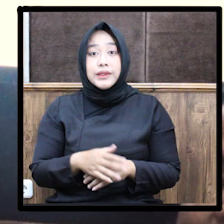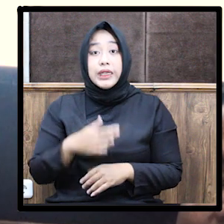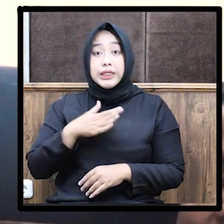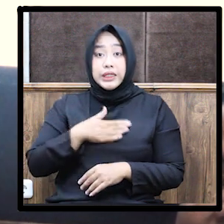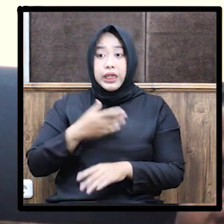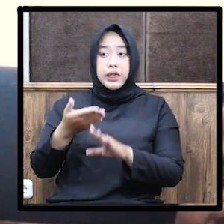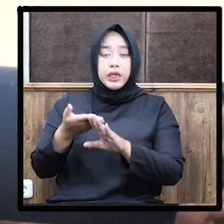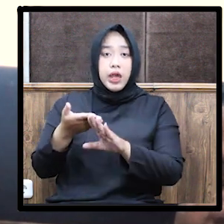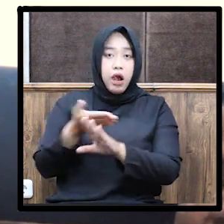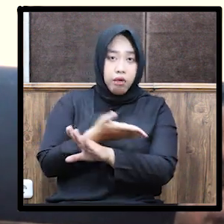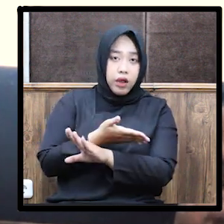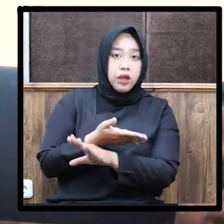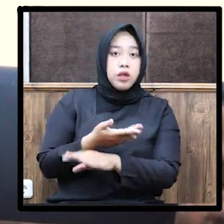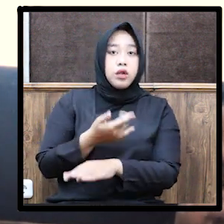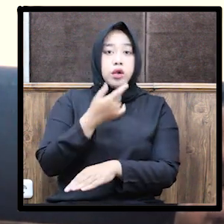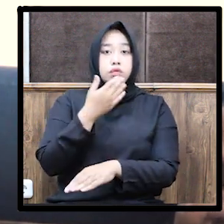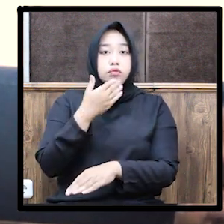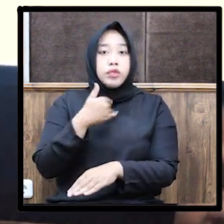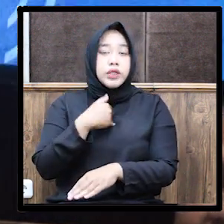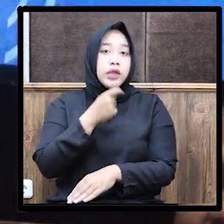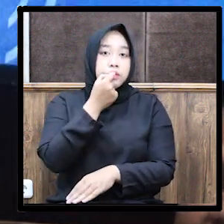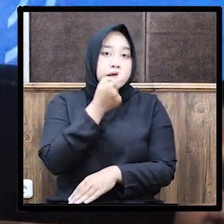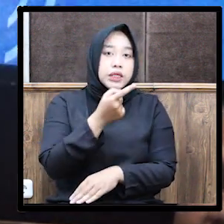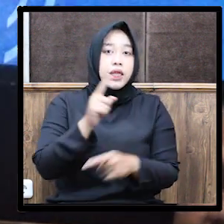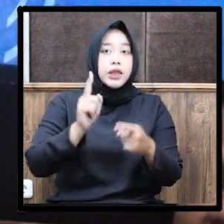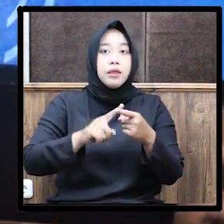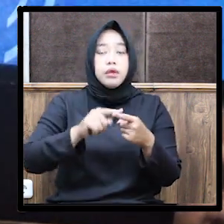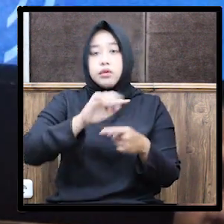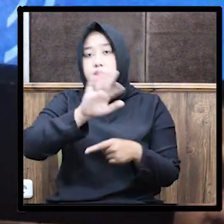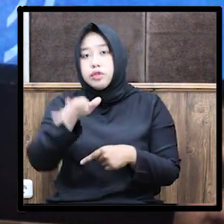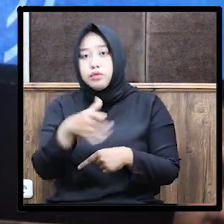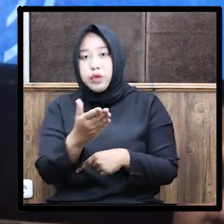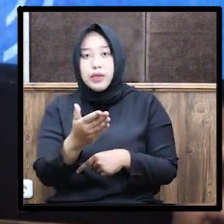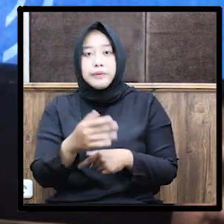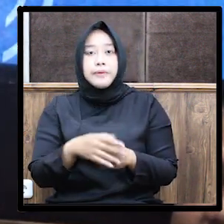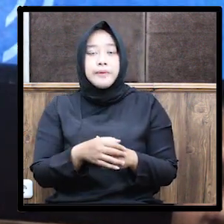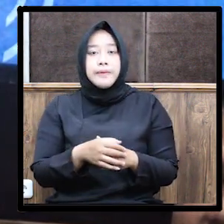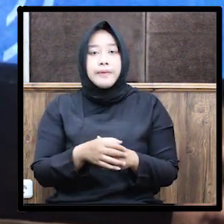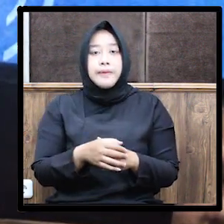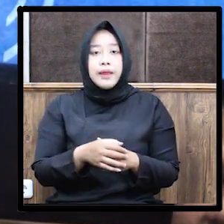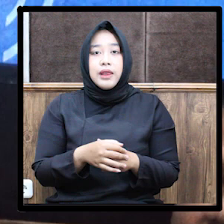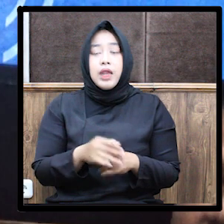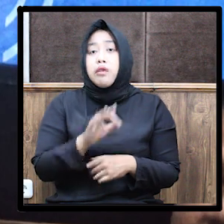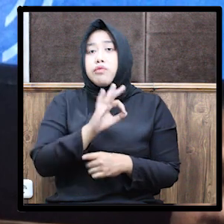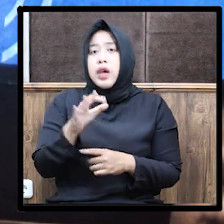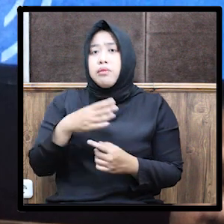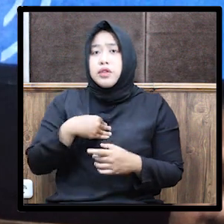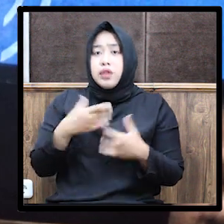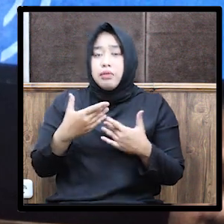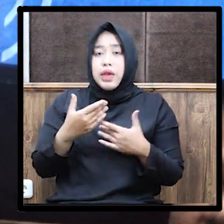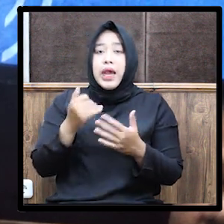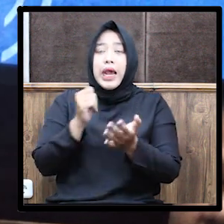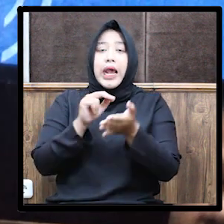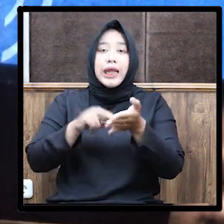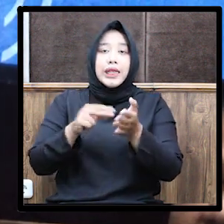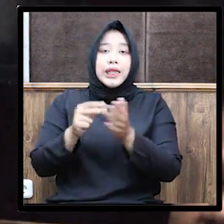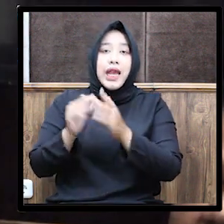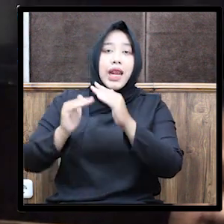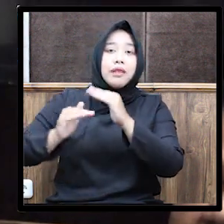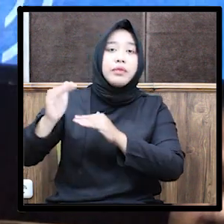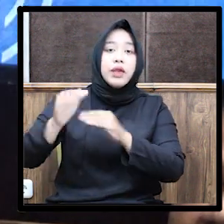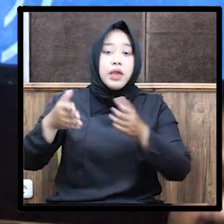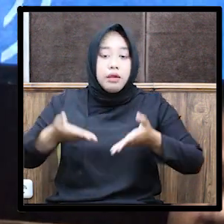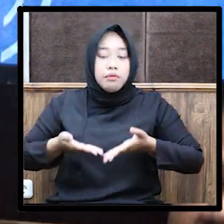yang harus dari awal gitu ya. Makanya saya dari awal punya mandat gitu ya, untuk teman-teman memastikan